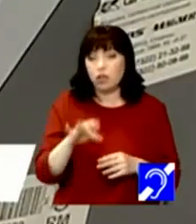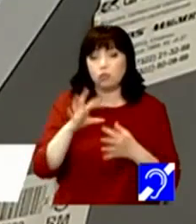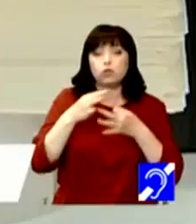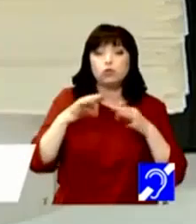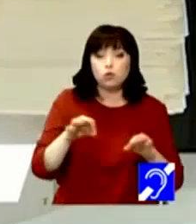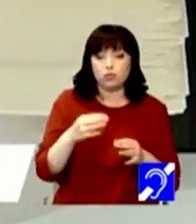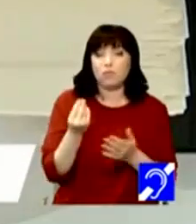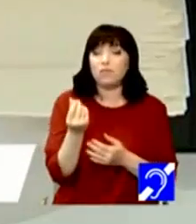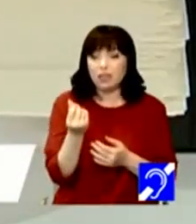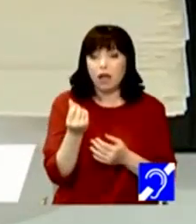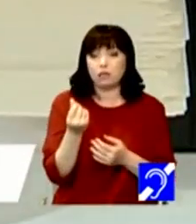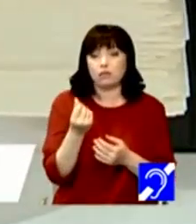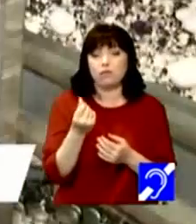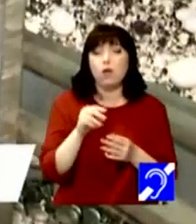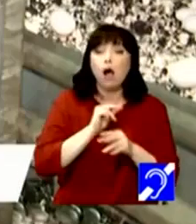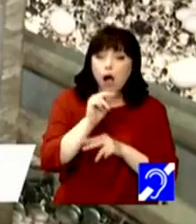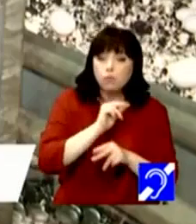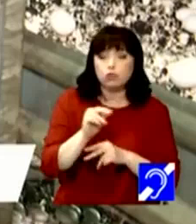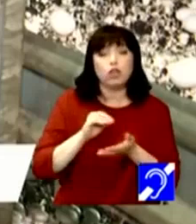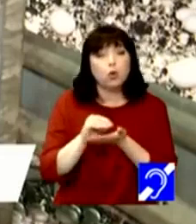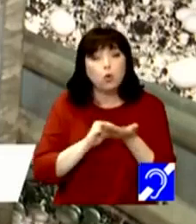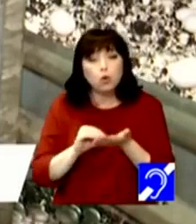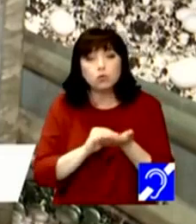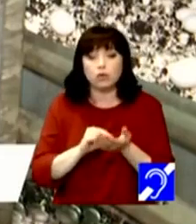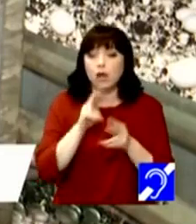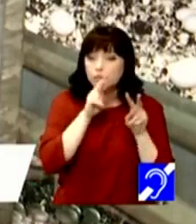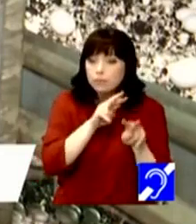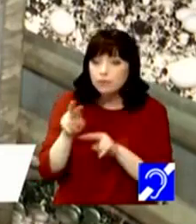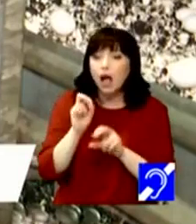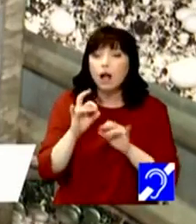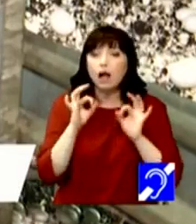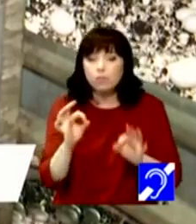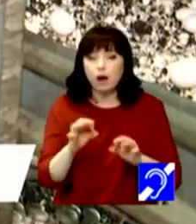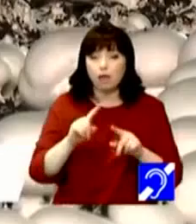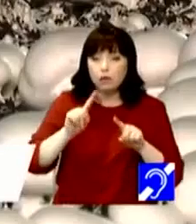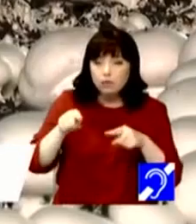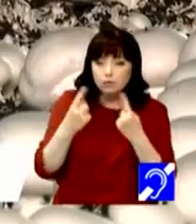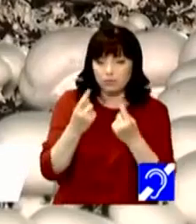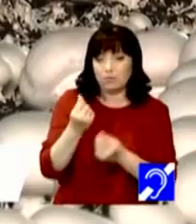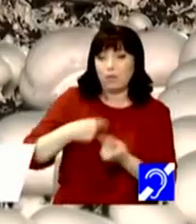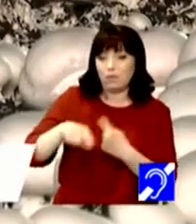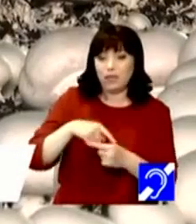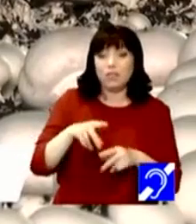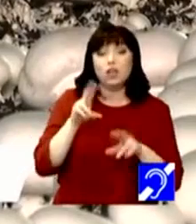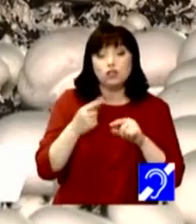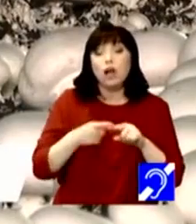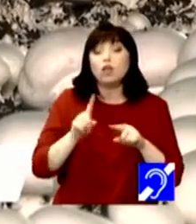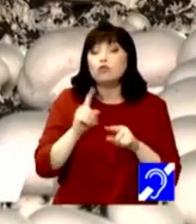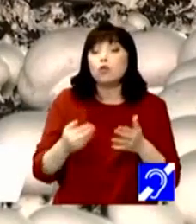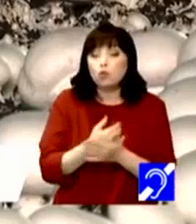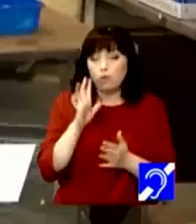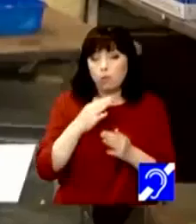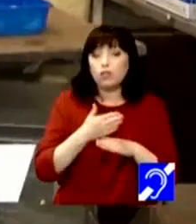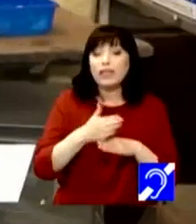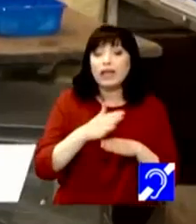accesul la resursele financiare, instruire, consultanță și mentorat în gestiunea și extinderea afacerii. Un element nou este oferirea